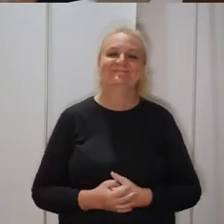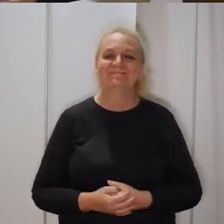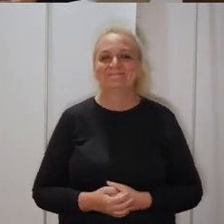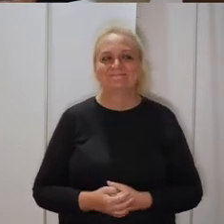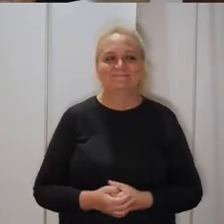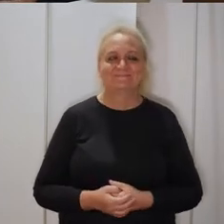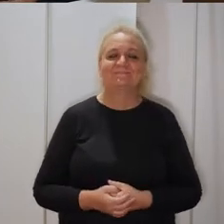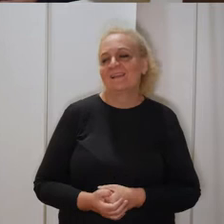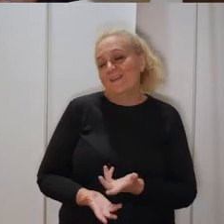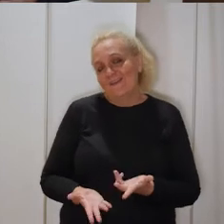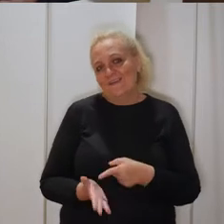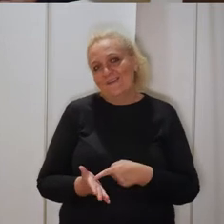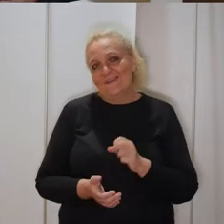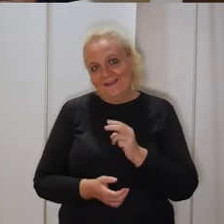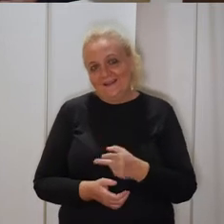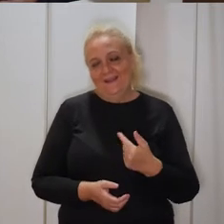No tak,